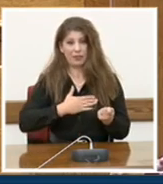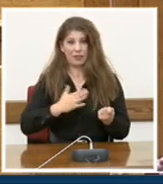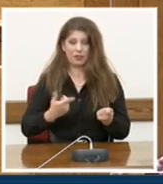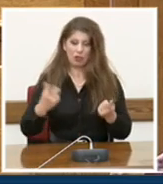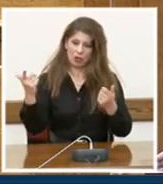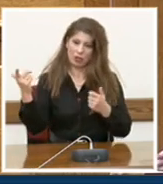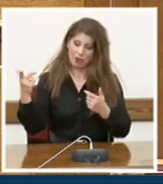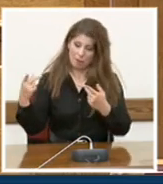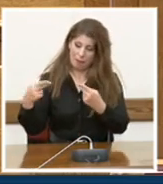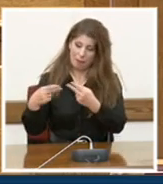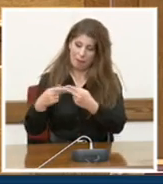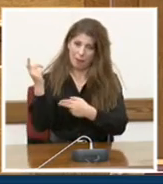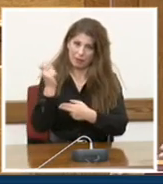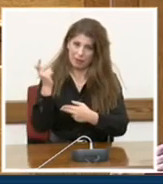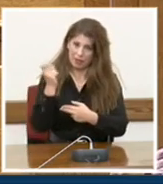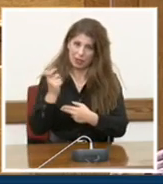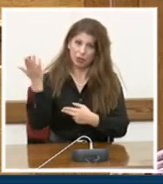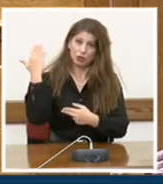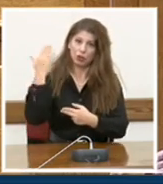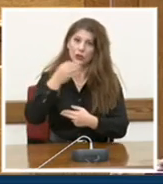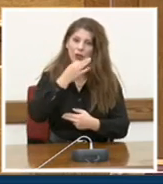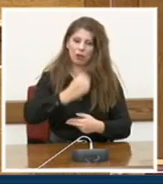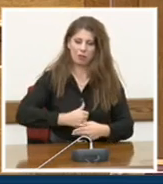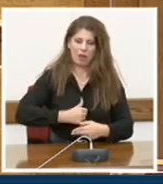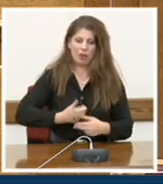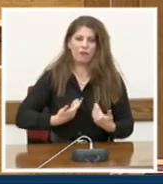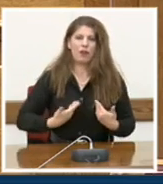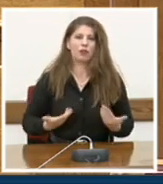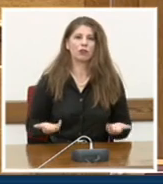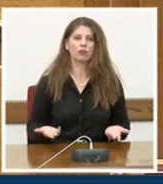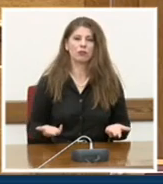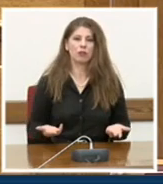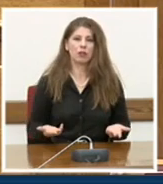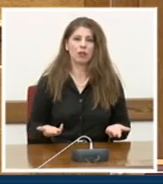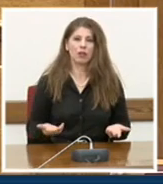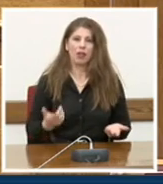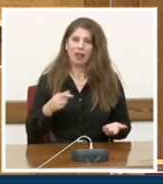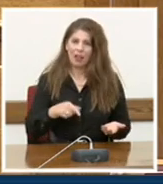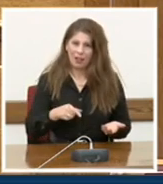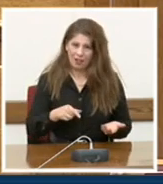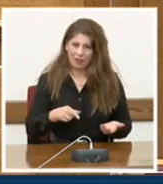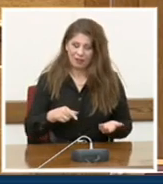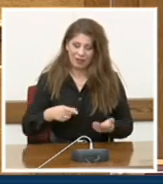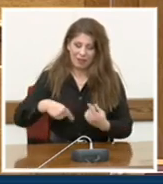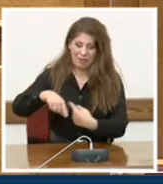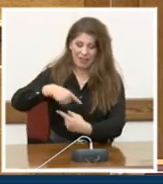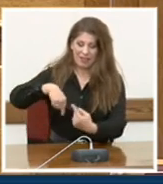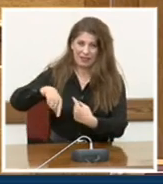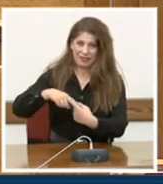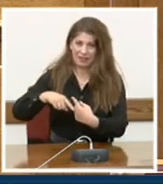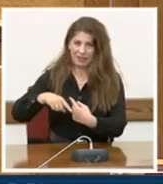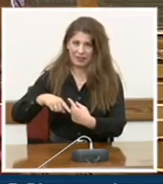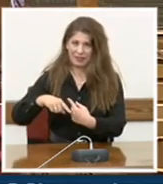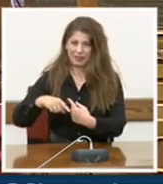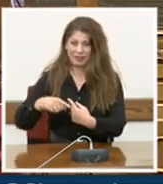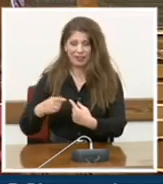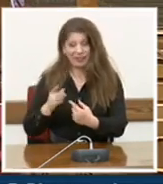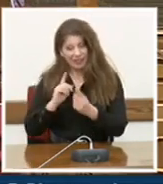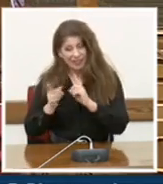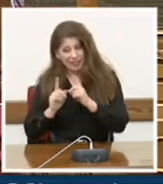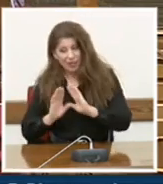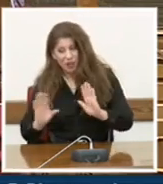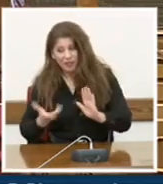συντάξεις. Ίσα ίσα τότε δήλωνε περήφανος. Αλλά αυτά βρείτε τα μεταξύ σας, συνεννοηθείτε για το τι νιώθετε.